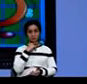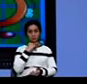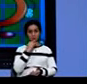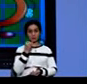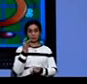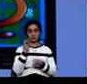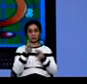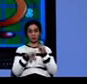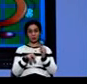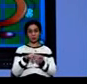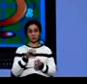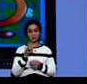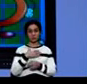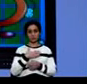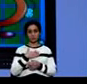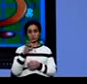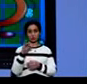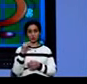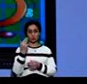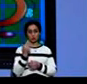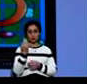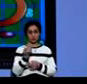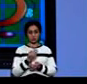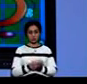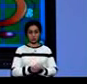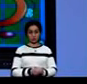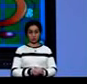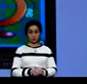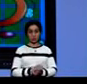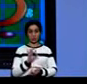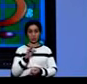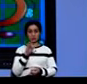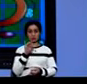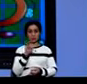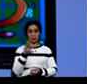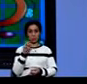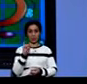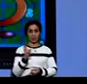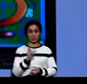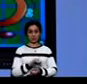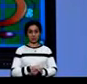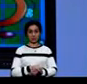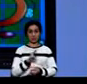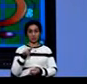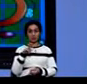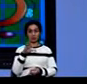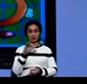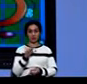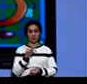внимание на окончание наших существительных. Один мак.